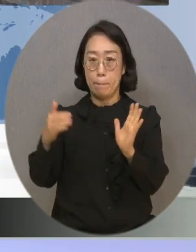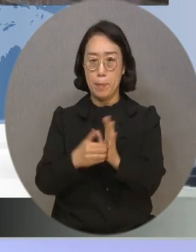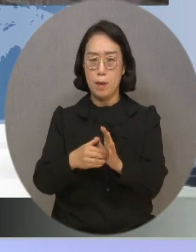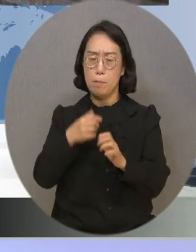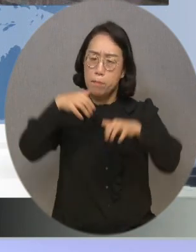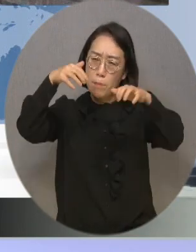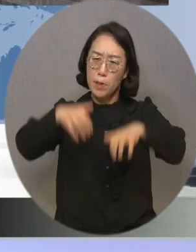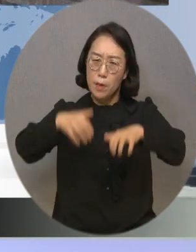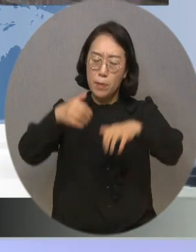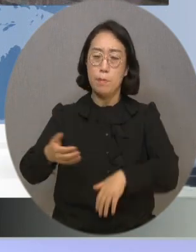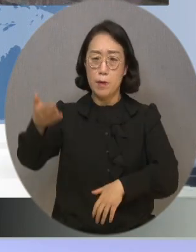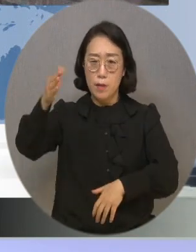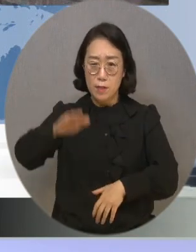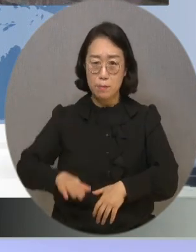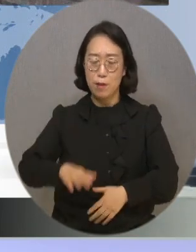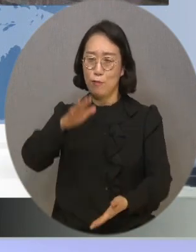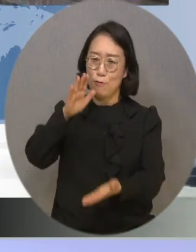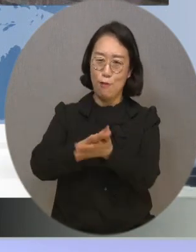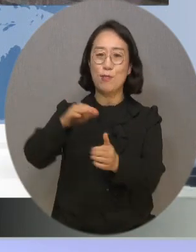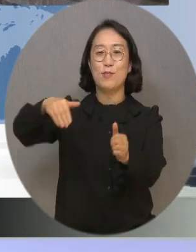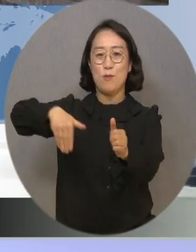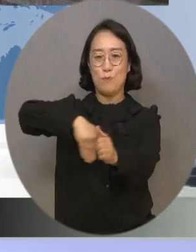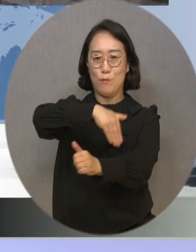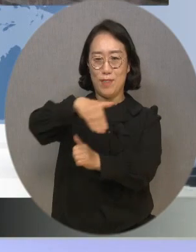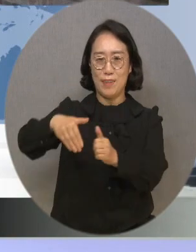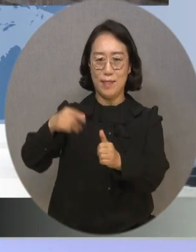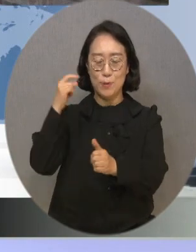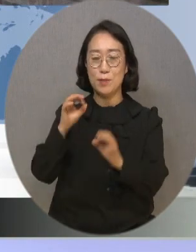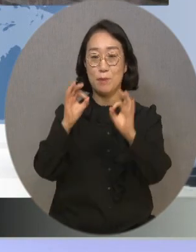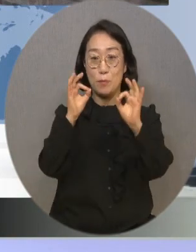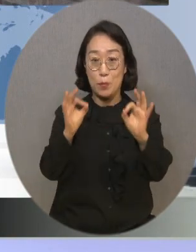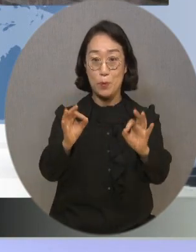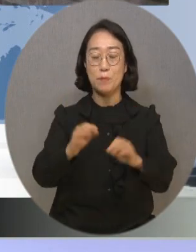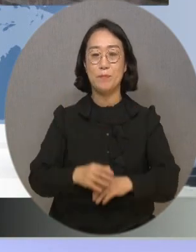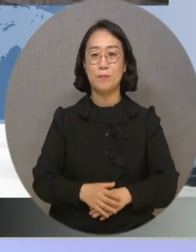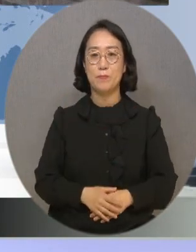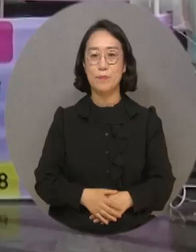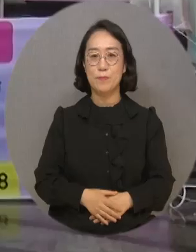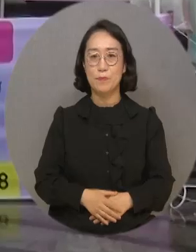참가자들의 열정은 뜨거웠다는데요. 김영재 기자가 전해드립니다.